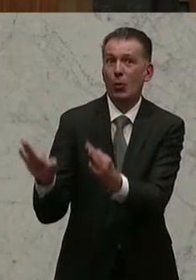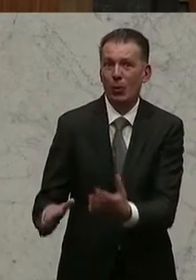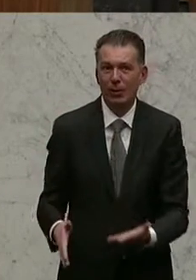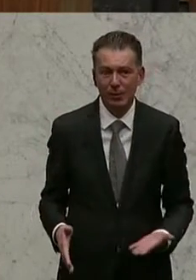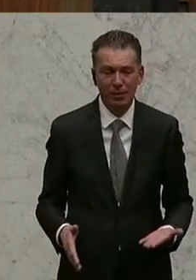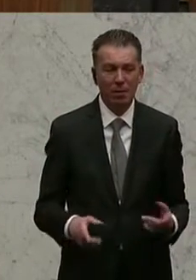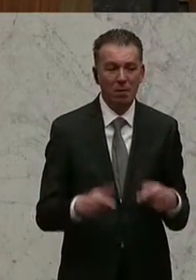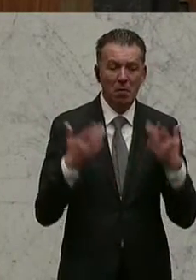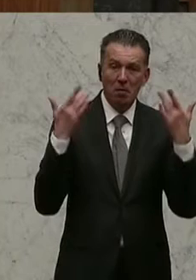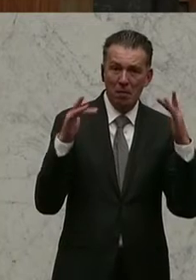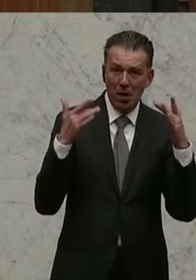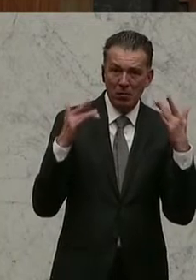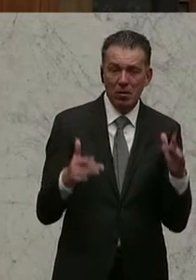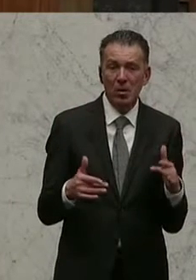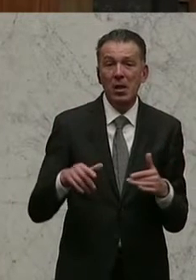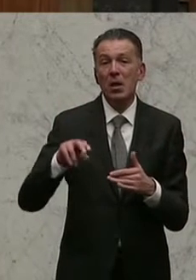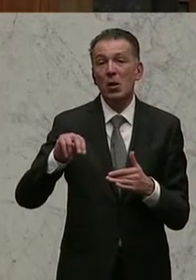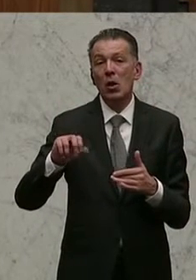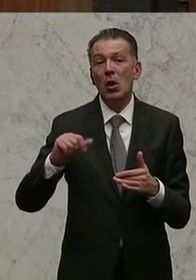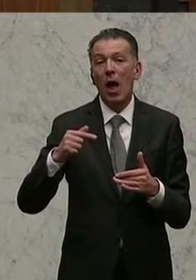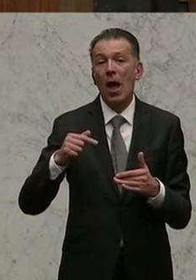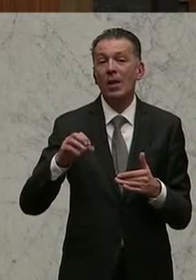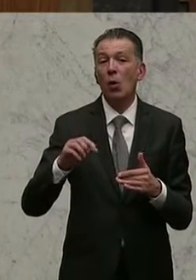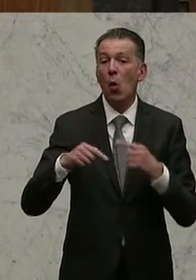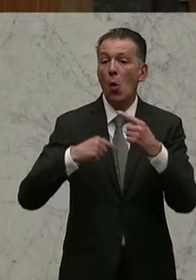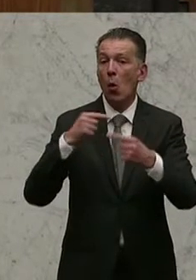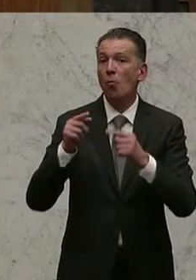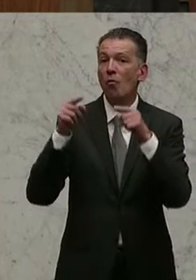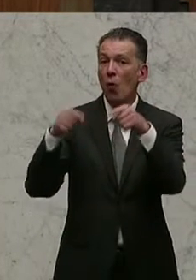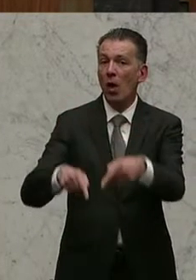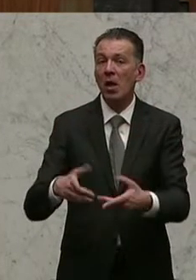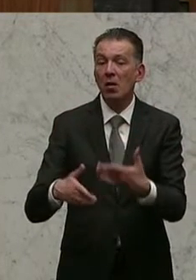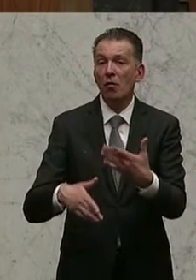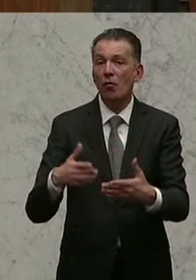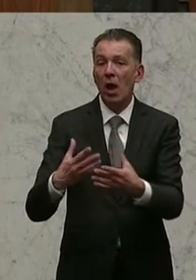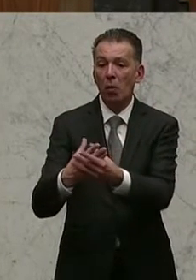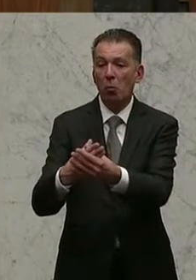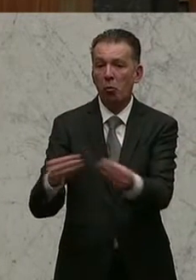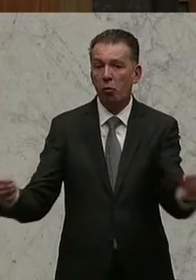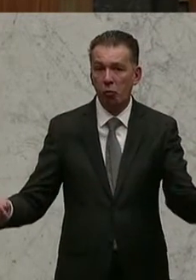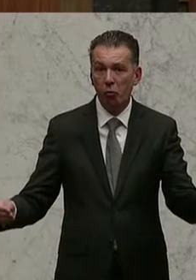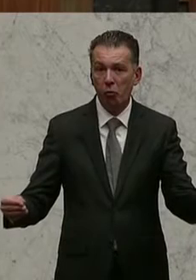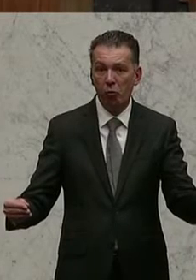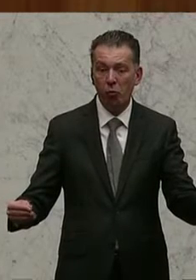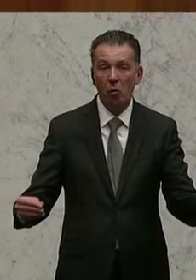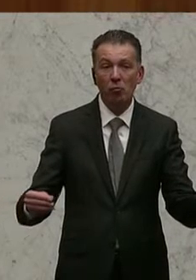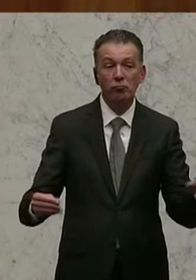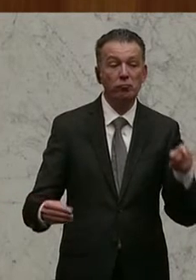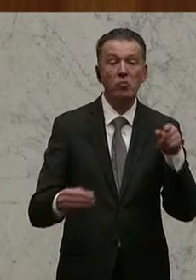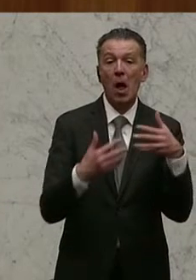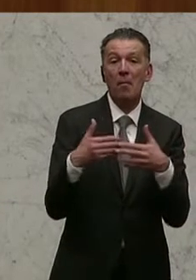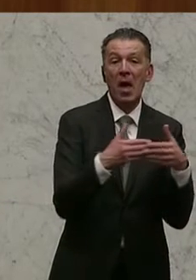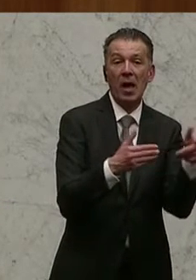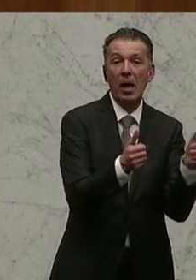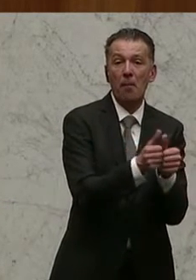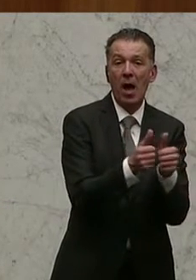wissen nämlich nicht, in welche Richtung sich die NATO entwickeln wird. Entweder wird sie zerbrechen, indem der transatlantische Partner wegbricht,